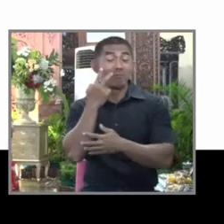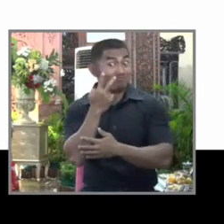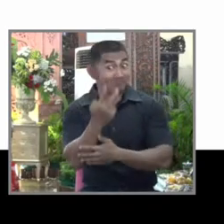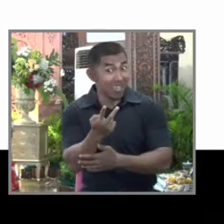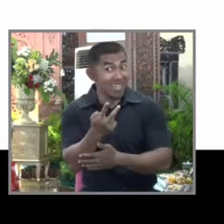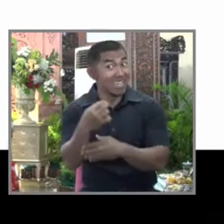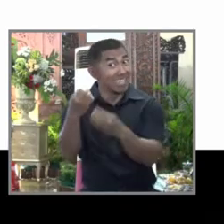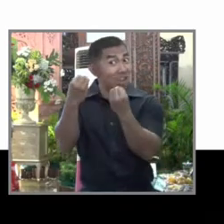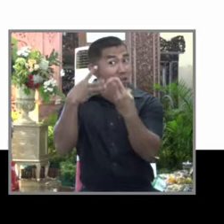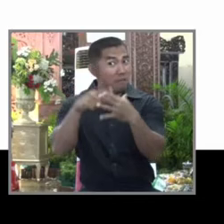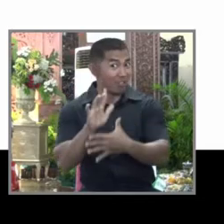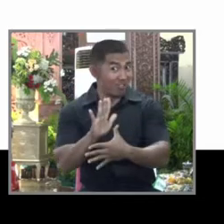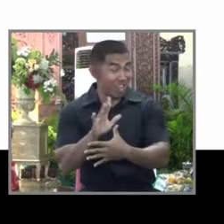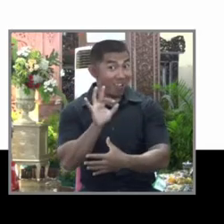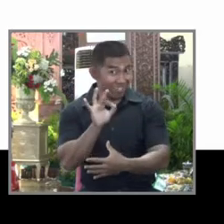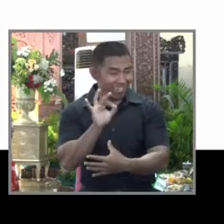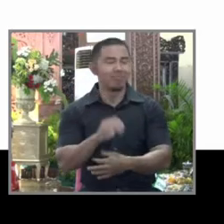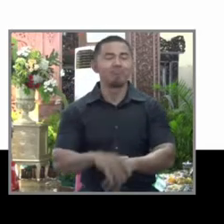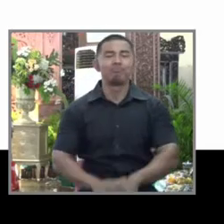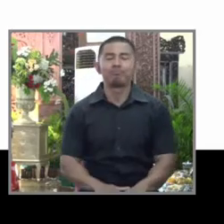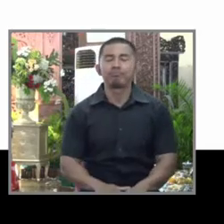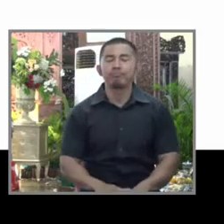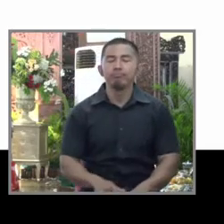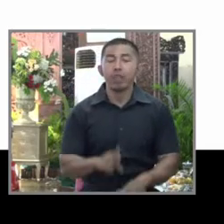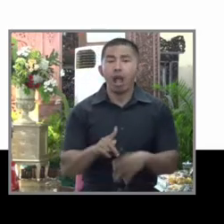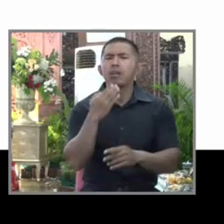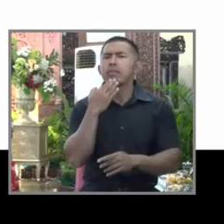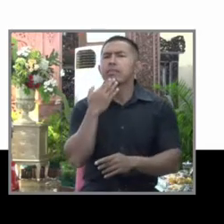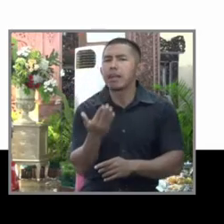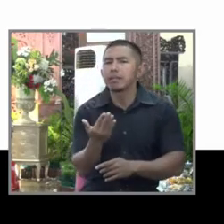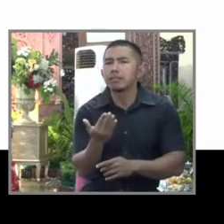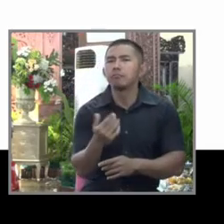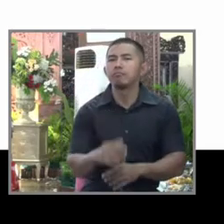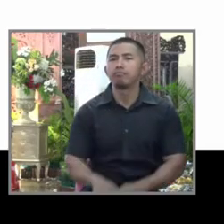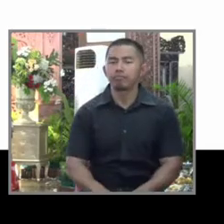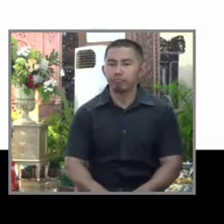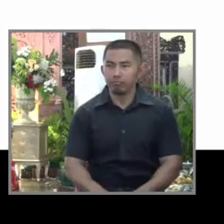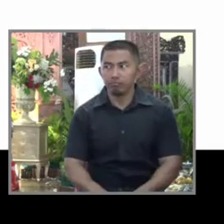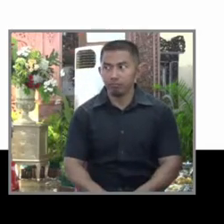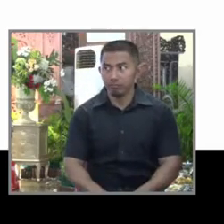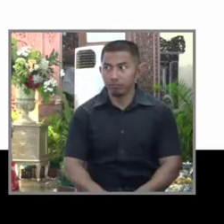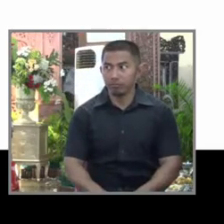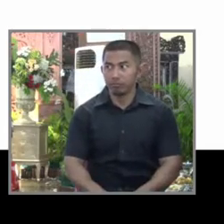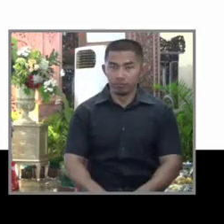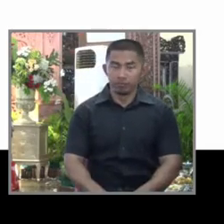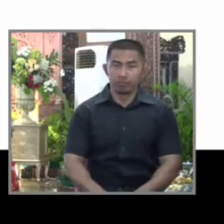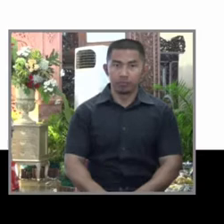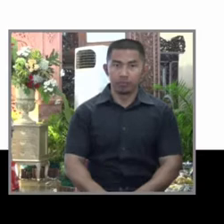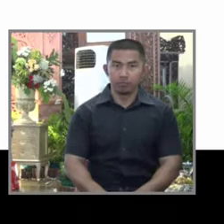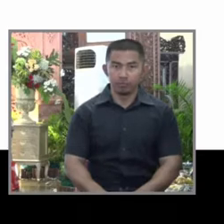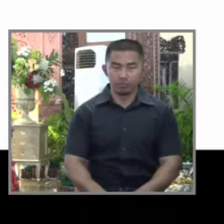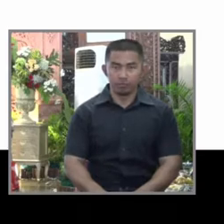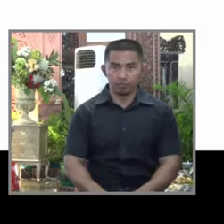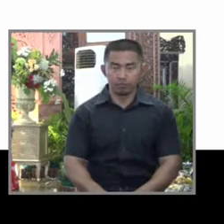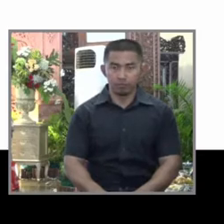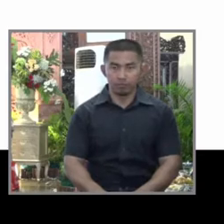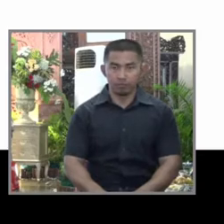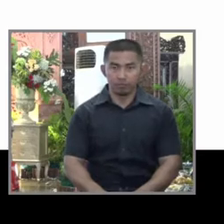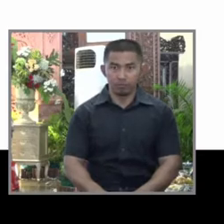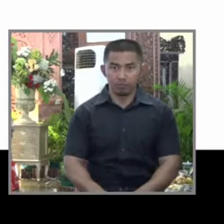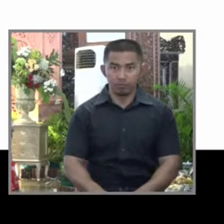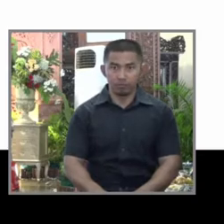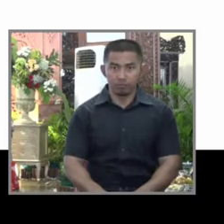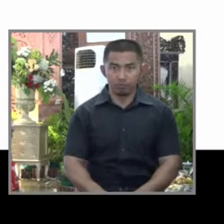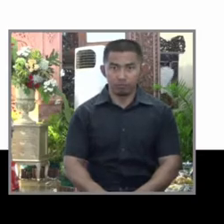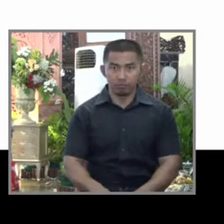ora. Nah, ini paling banyak Bang, terus ke Bloro, terus kemudian